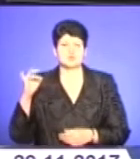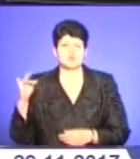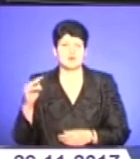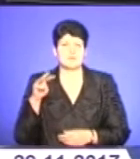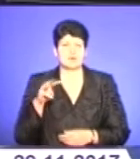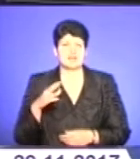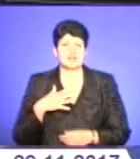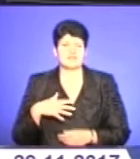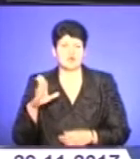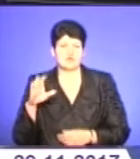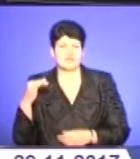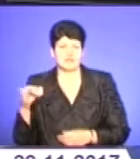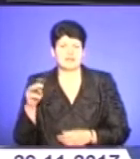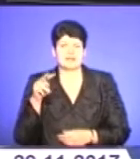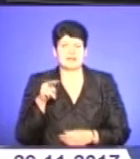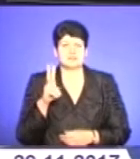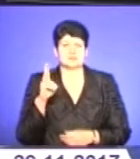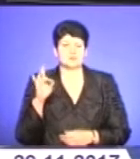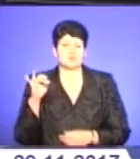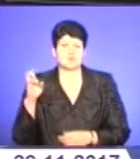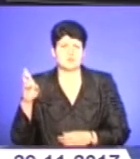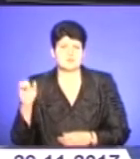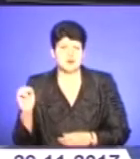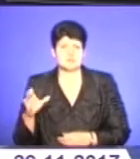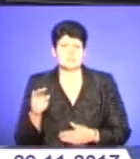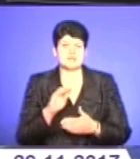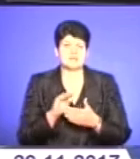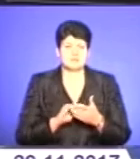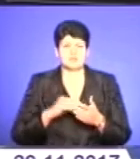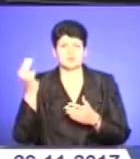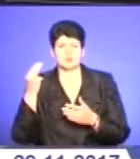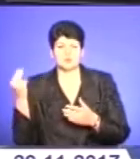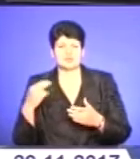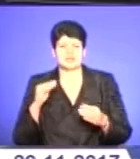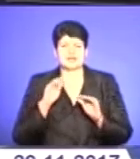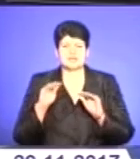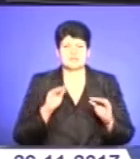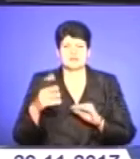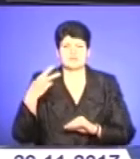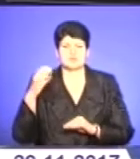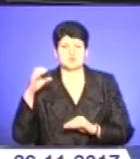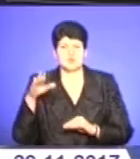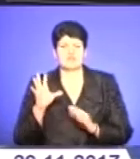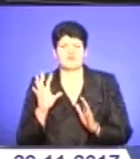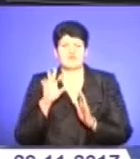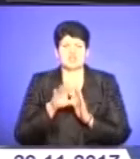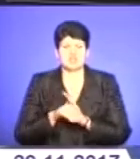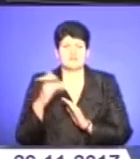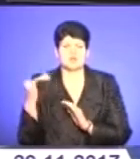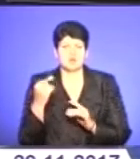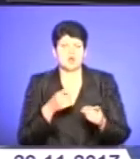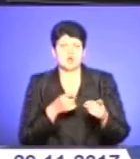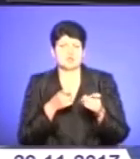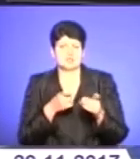Хвильовий, Лесь Курбас, Павло Тичина, Микола Куліш. Письменники, художники та режисери 20-го століття, які увійшли в історію як